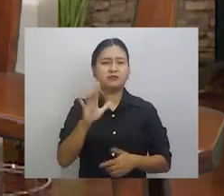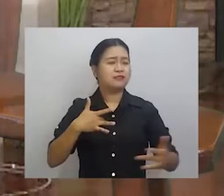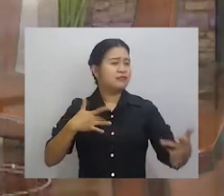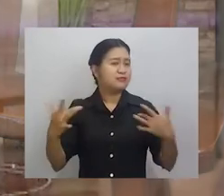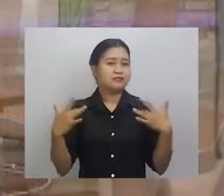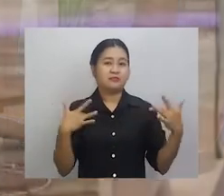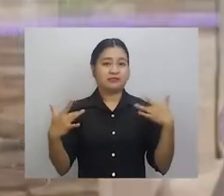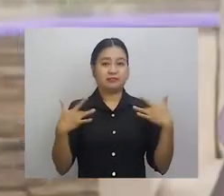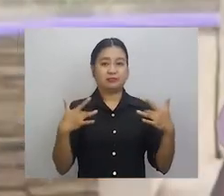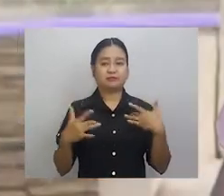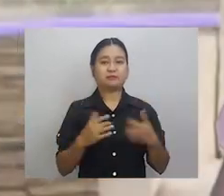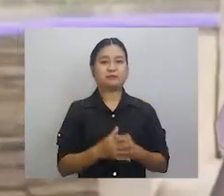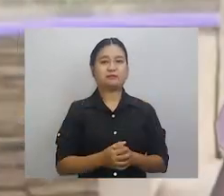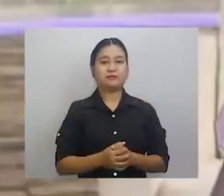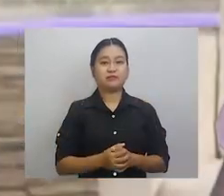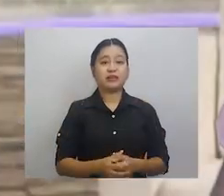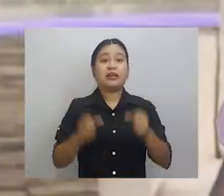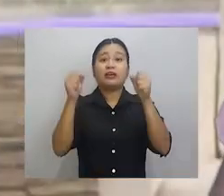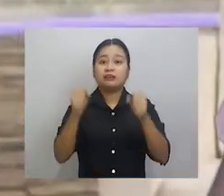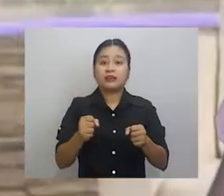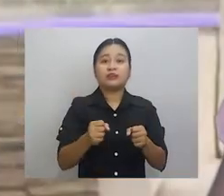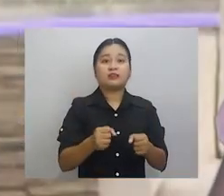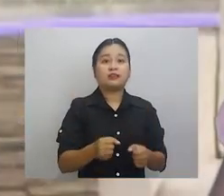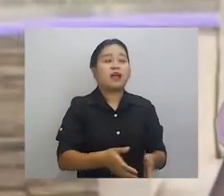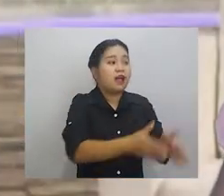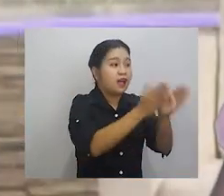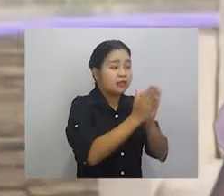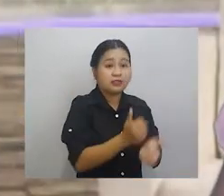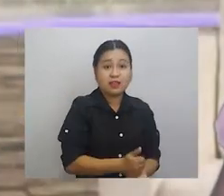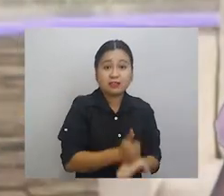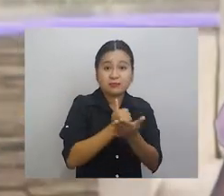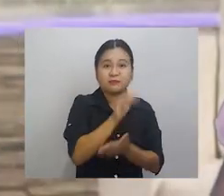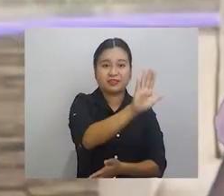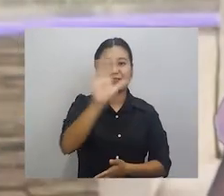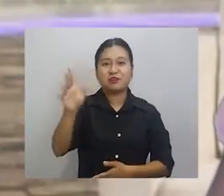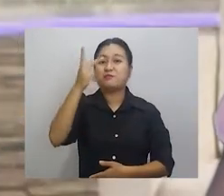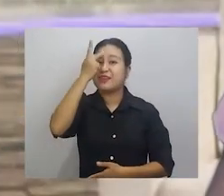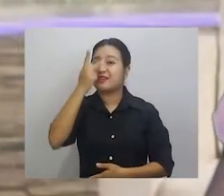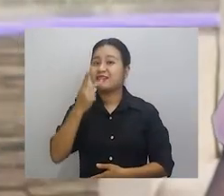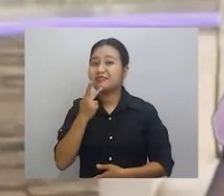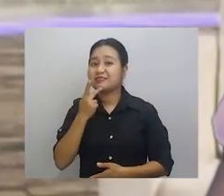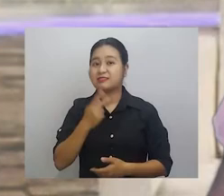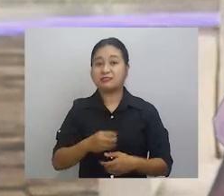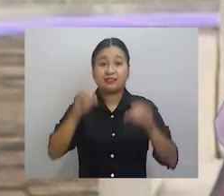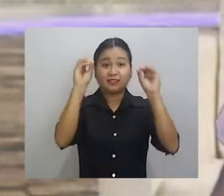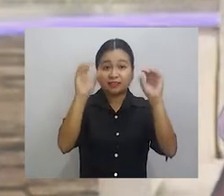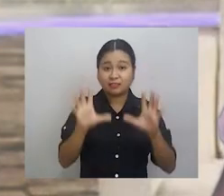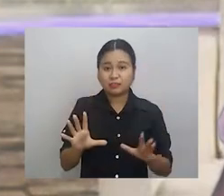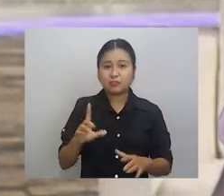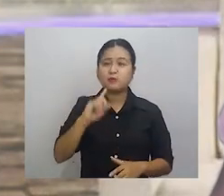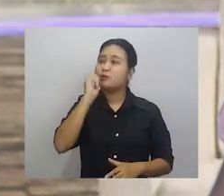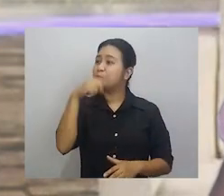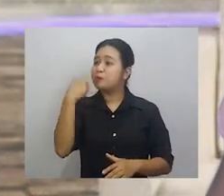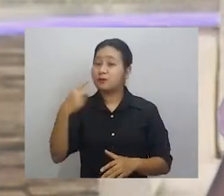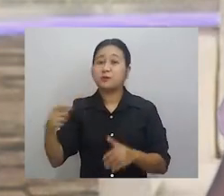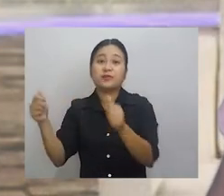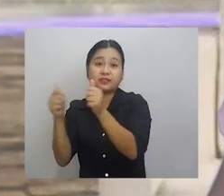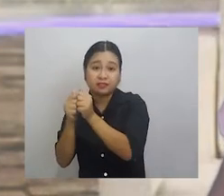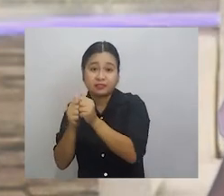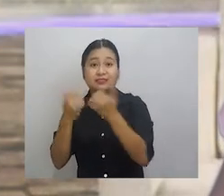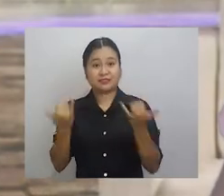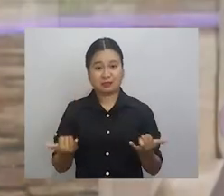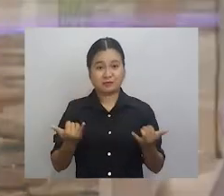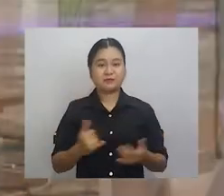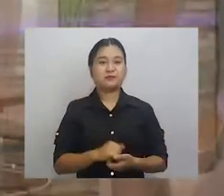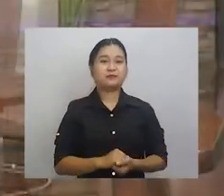mag-alala, madlangkits, dahil maaari kayong humingi ng tulong sa inyong mga magulang, guro, o kung sino man ang inyong